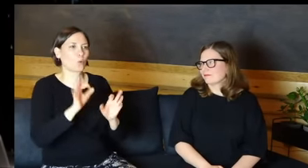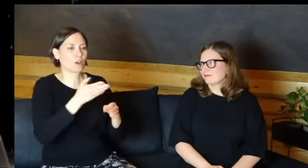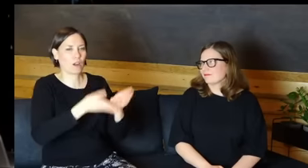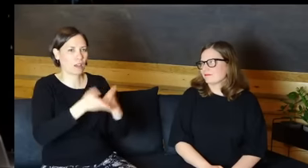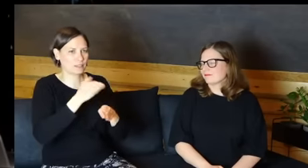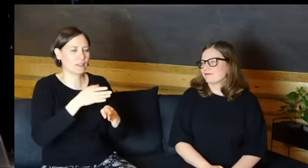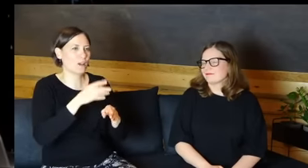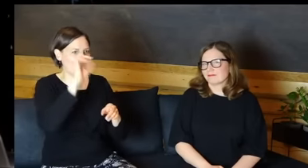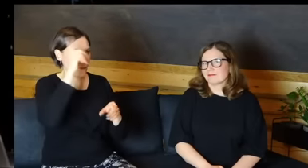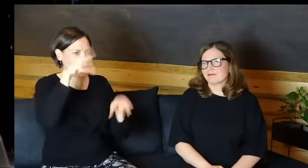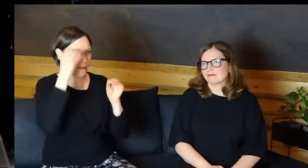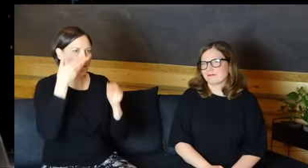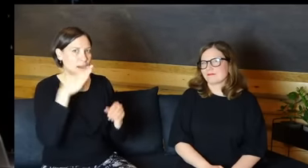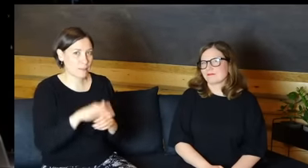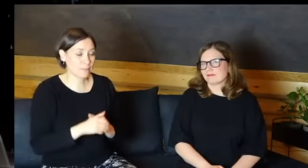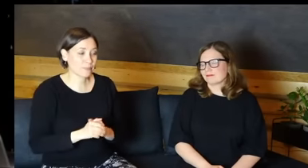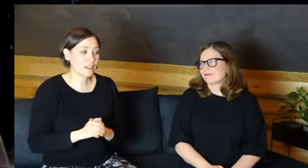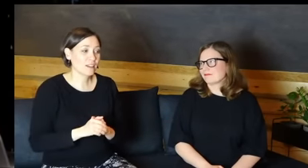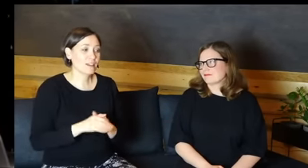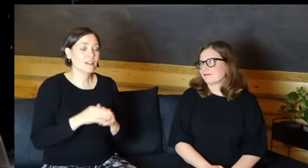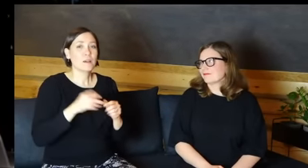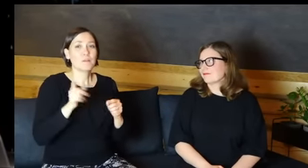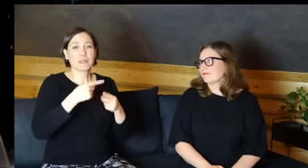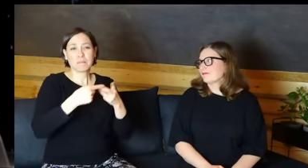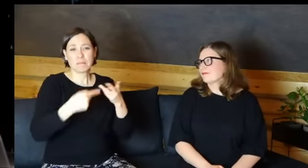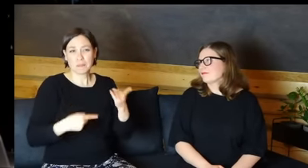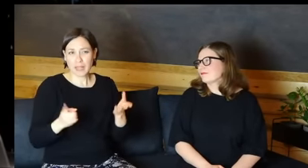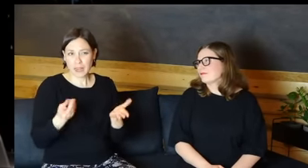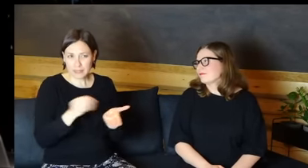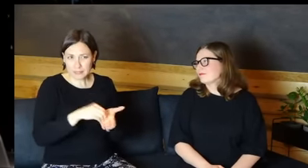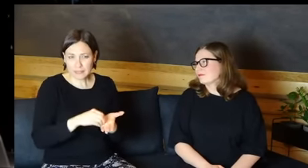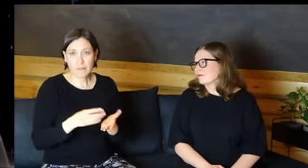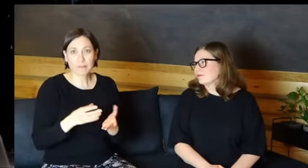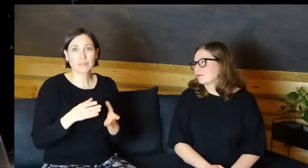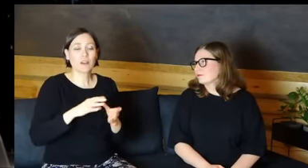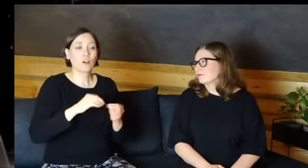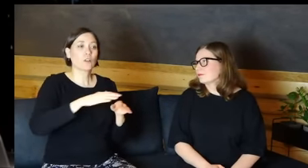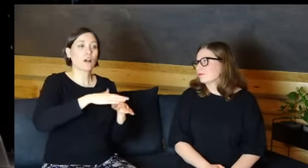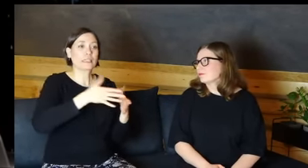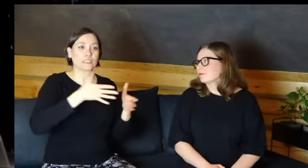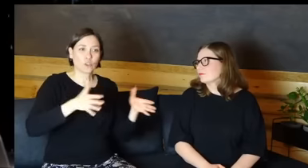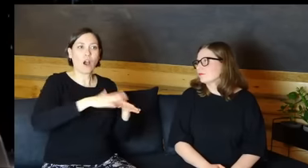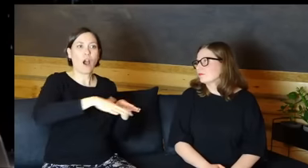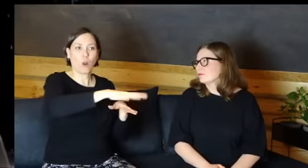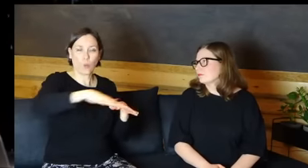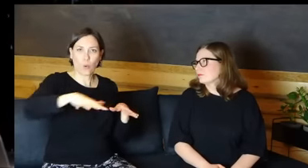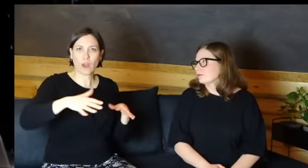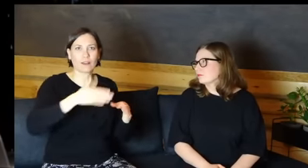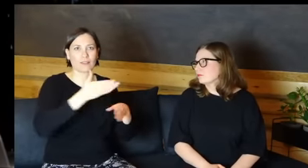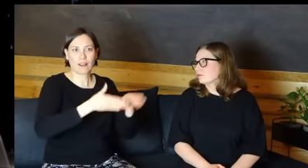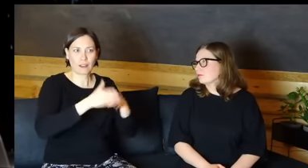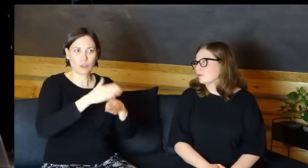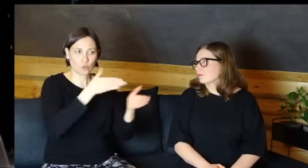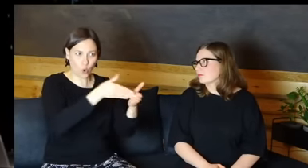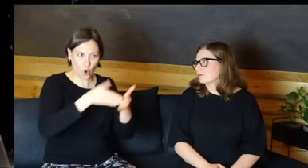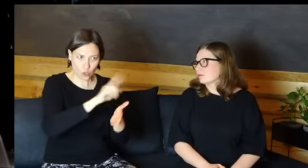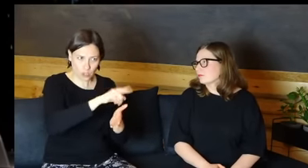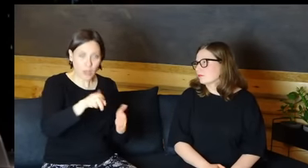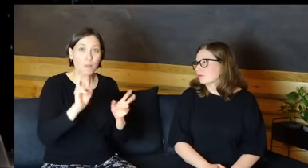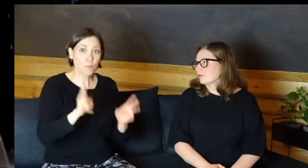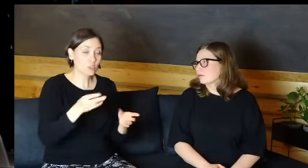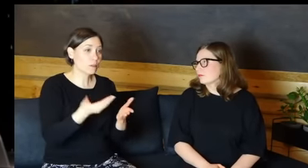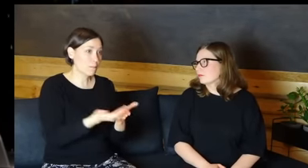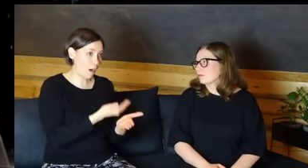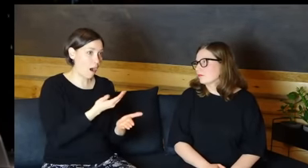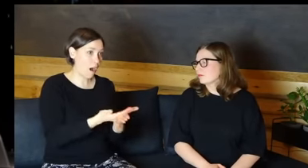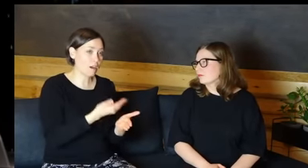Ja. Tässä nyt luettelomaisesti vielä muutama. Meillä on isoja aluerakennuskohteita meneillään, joissa on maarakennustakin. Ne on meidän